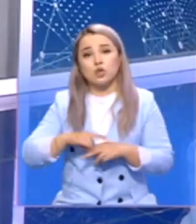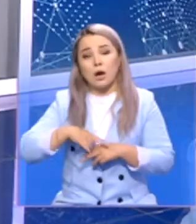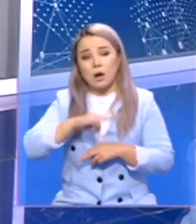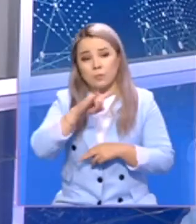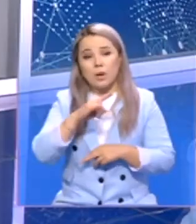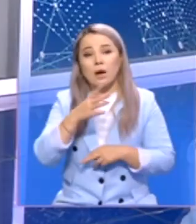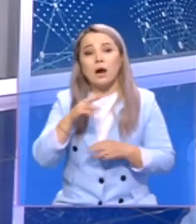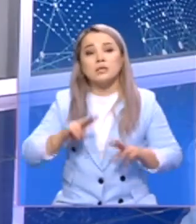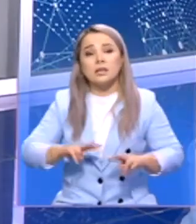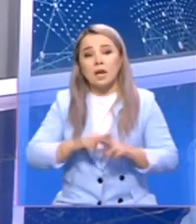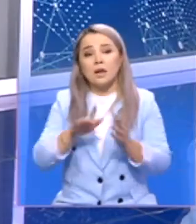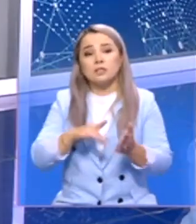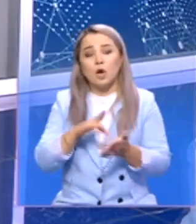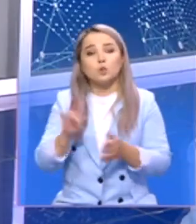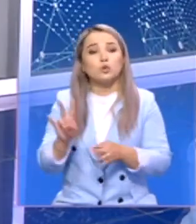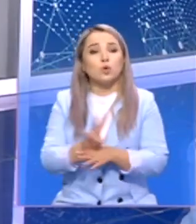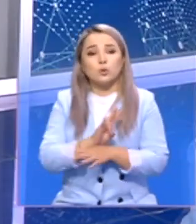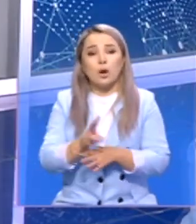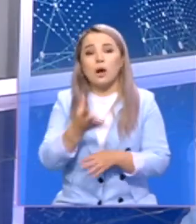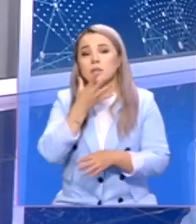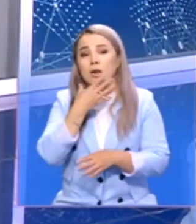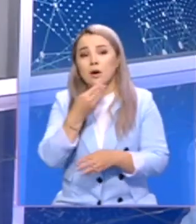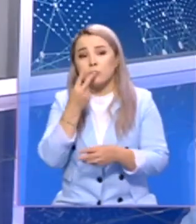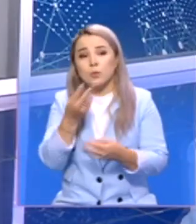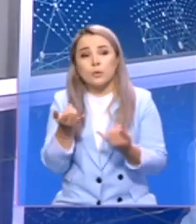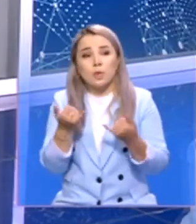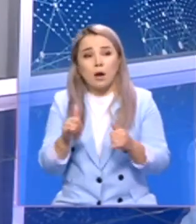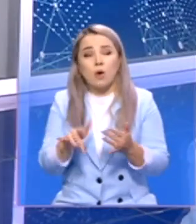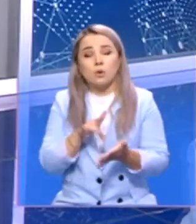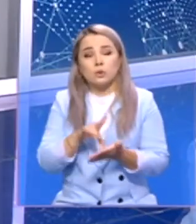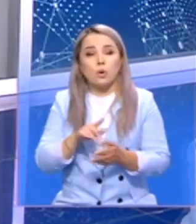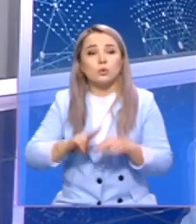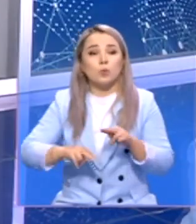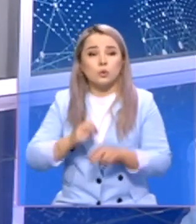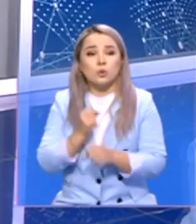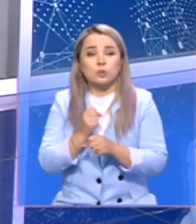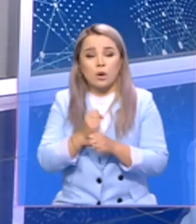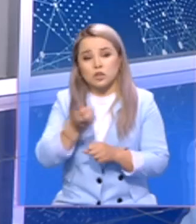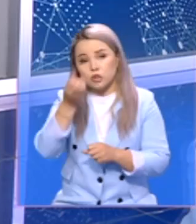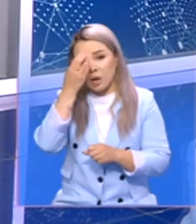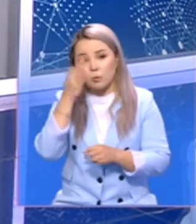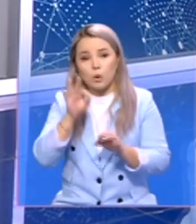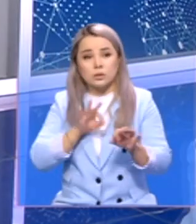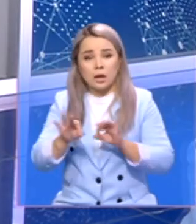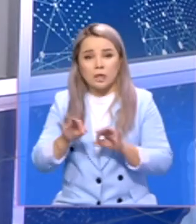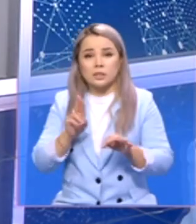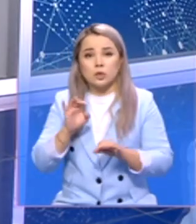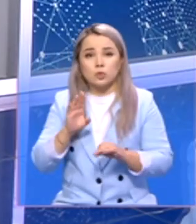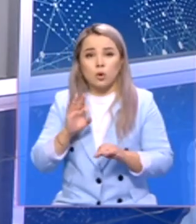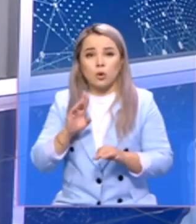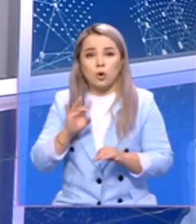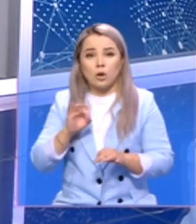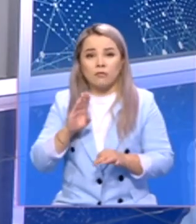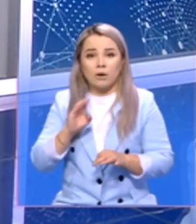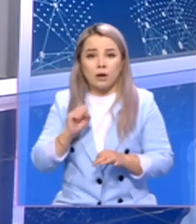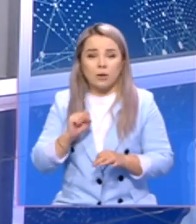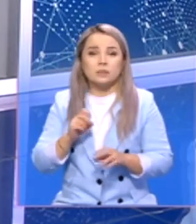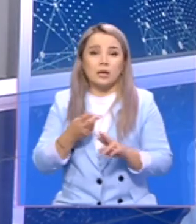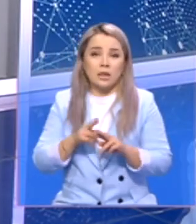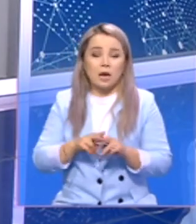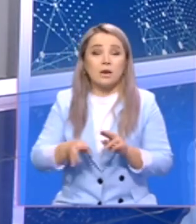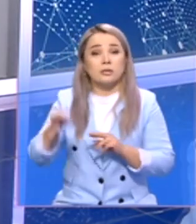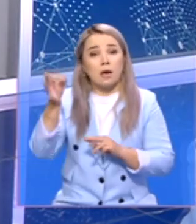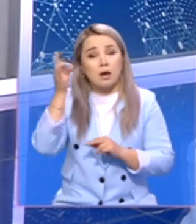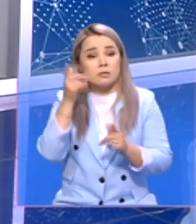Астананың сұлулығымен түнгі көрінісіне тамсанып, қаланың құрылыс жоспарын Жапон сәулетшісі Кисё Куракава әзірлегені есіме